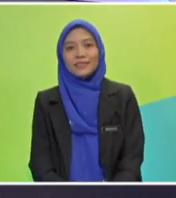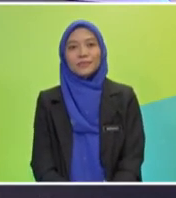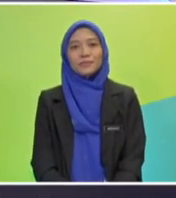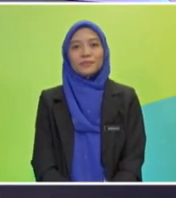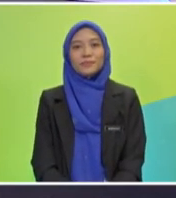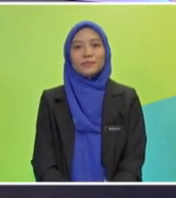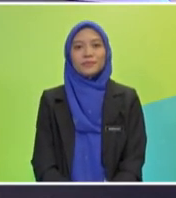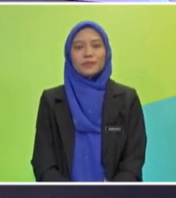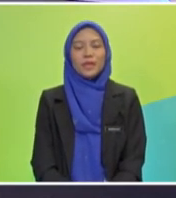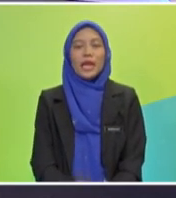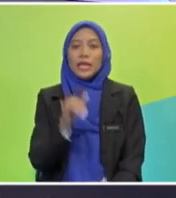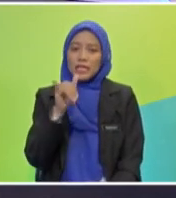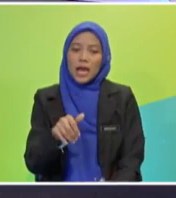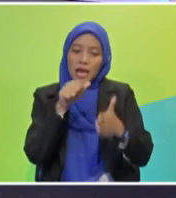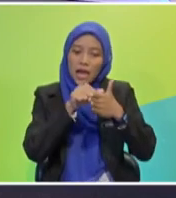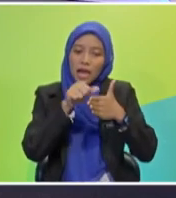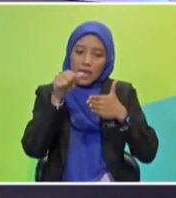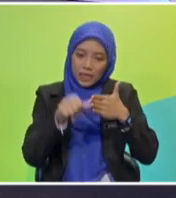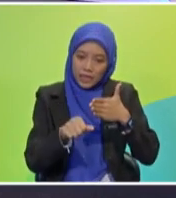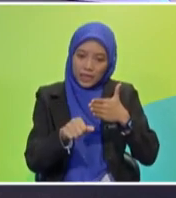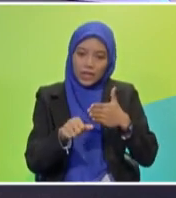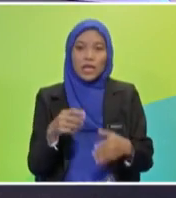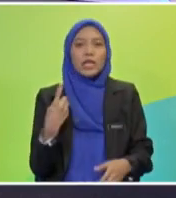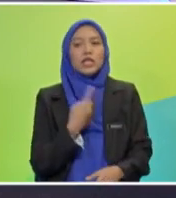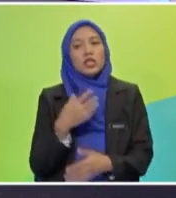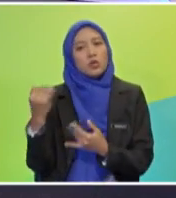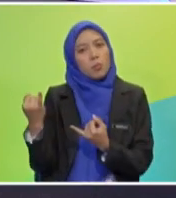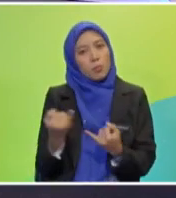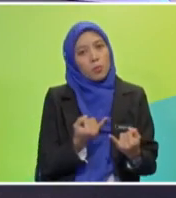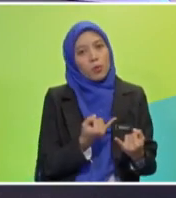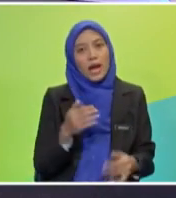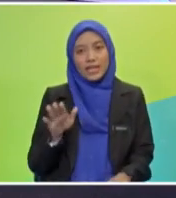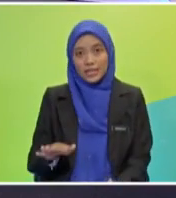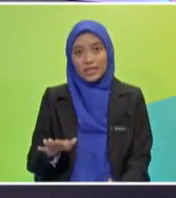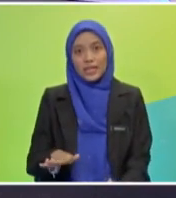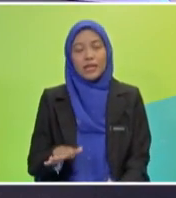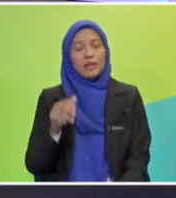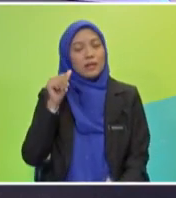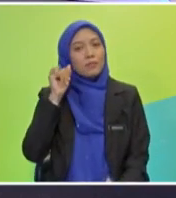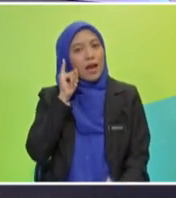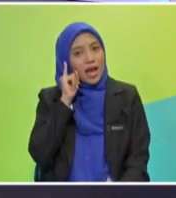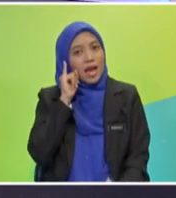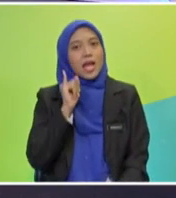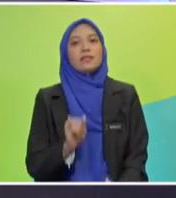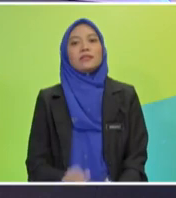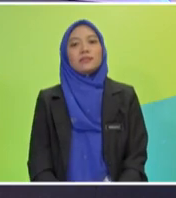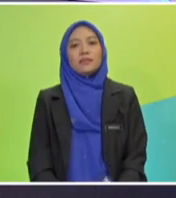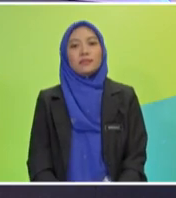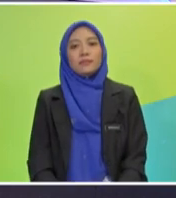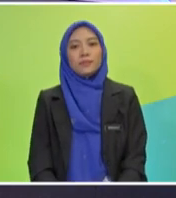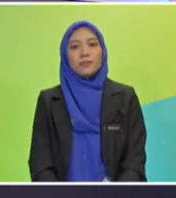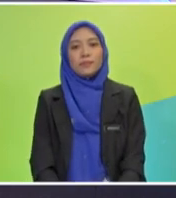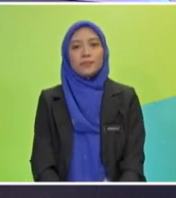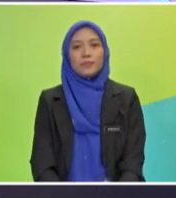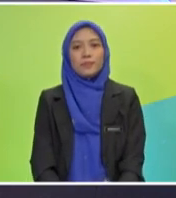Baiklah, dan yang terakhir, kita jemput sekali lagi adik Iman Darwisha. Baik adik Iman. Okey,